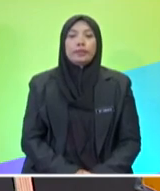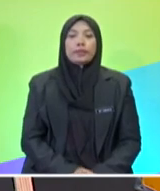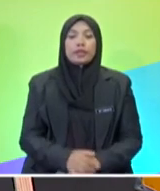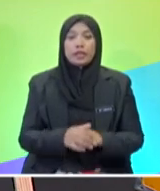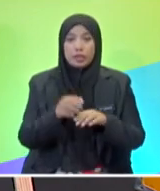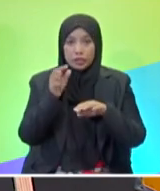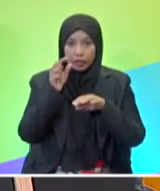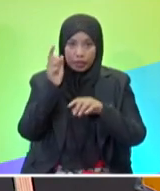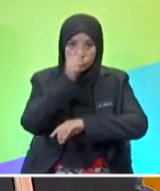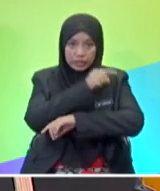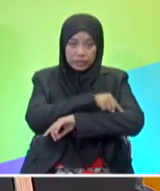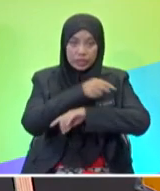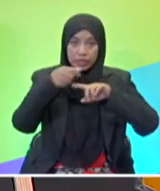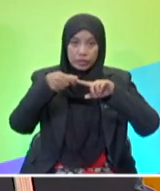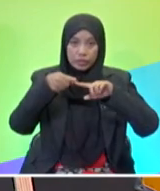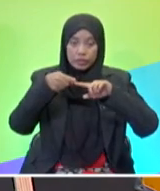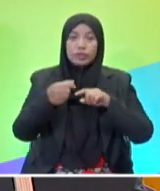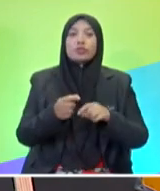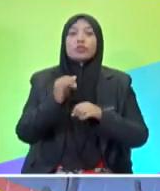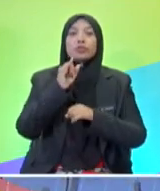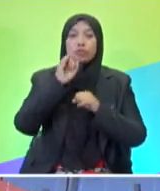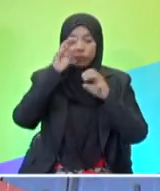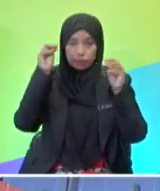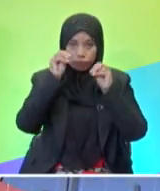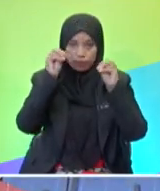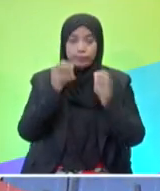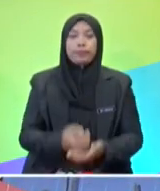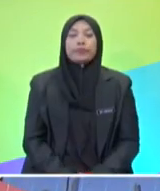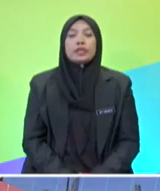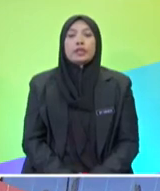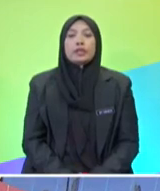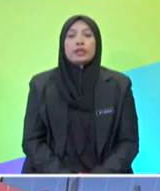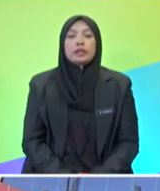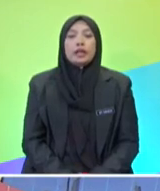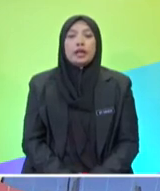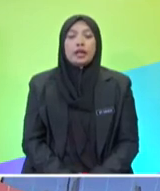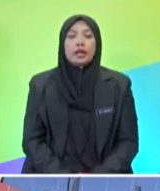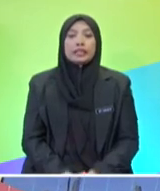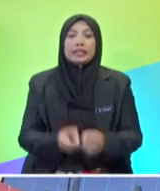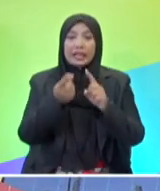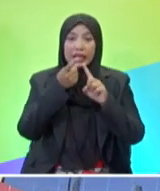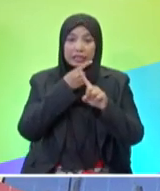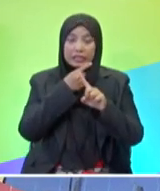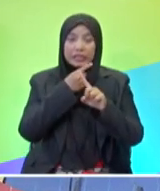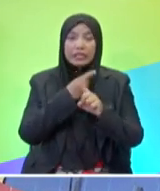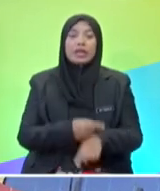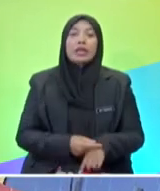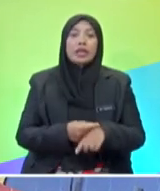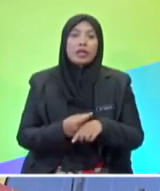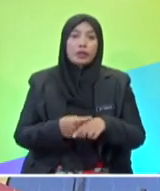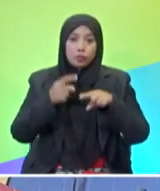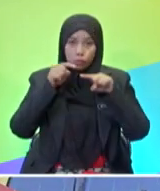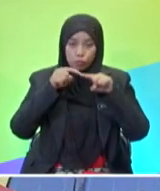kuku. Sebab apa? Daripada kuku ni lah kadang-kadang adanya apa dia? Kuman. Pandai. Adanya